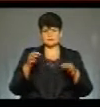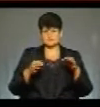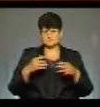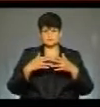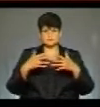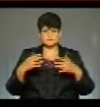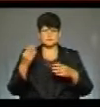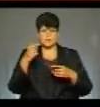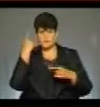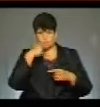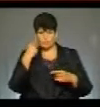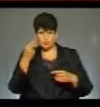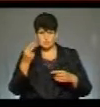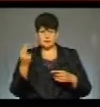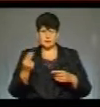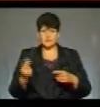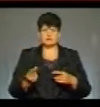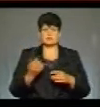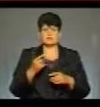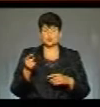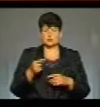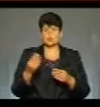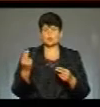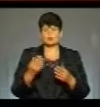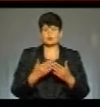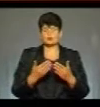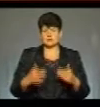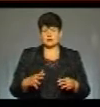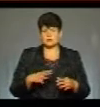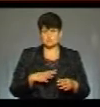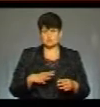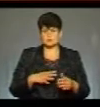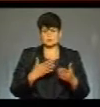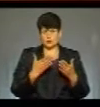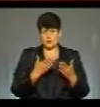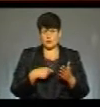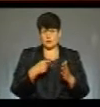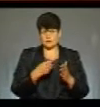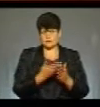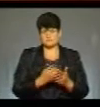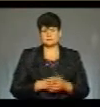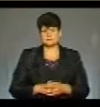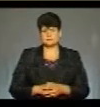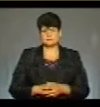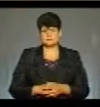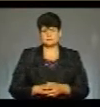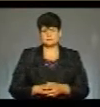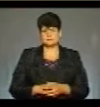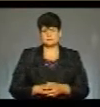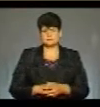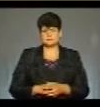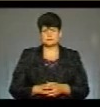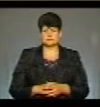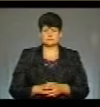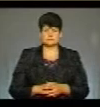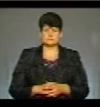різні роки. На відкритті виставки у Тернопільському художньому музеї побувала і наша кореспондентка Анжела Шова. Він каже, що ти